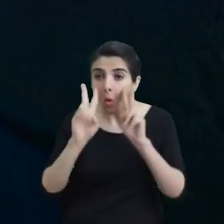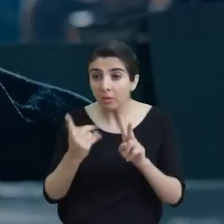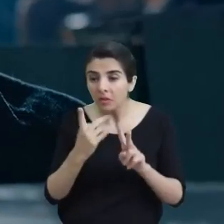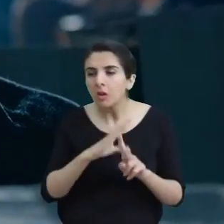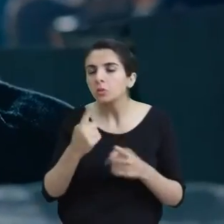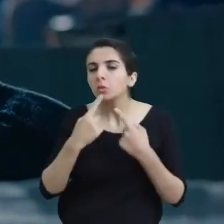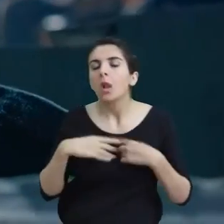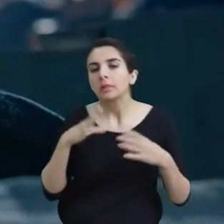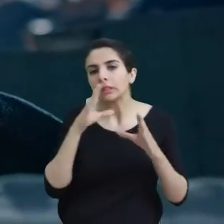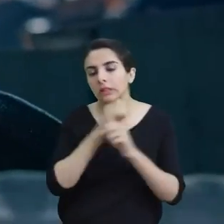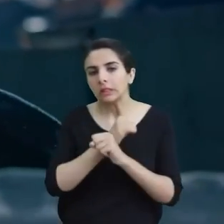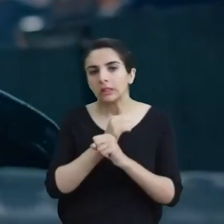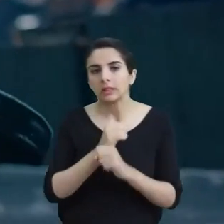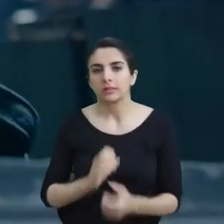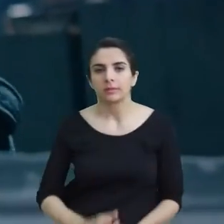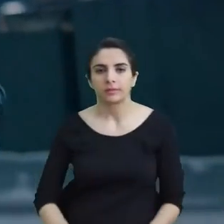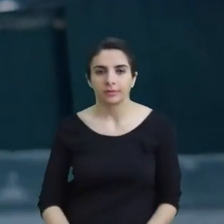şey gördüyse de söylemiyor.